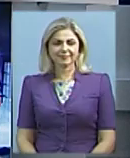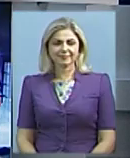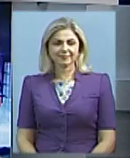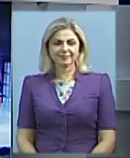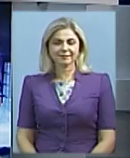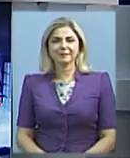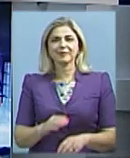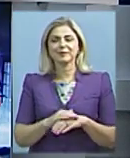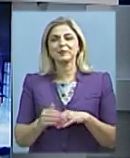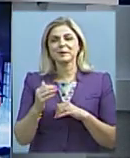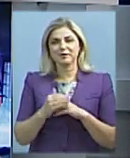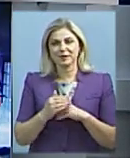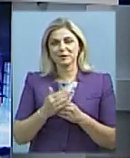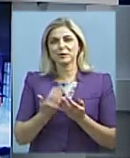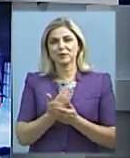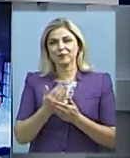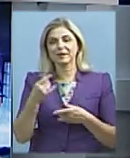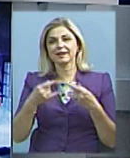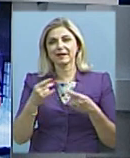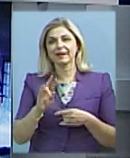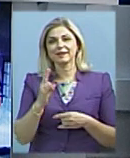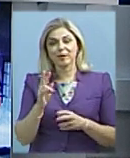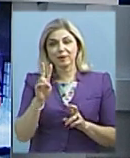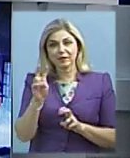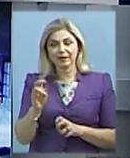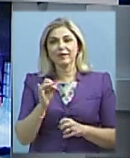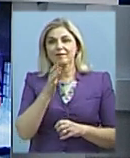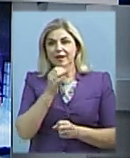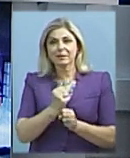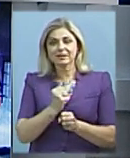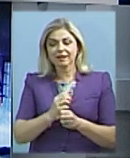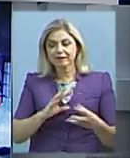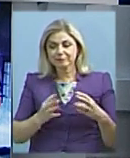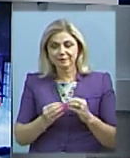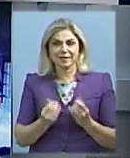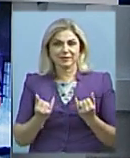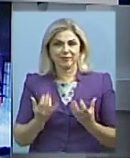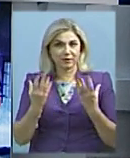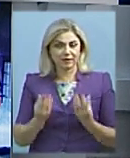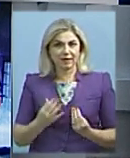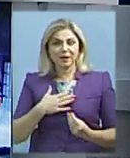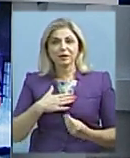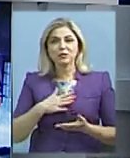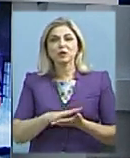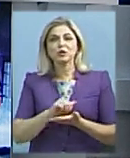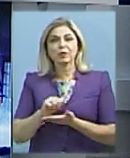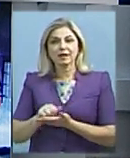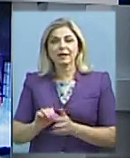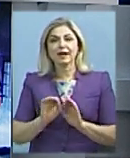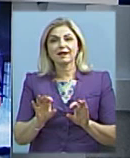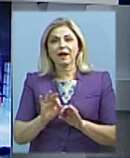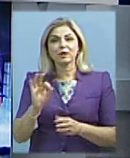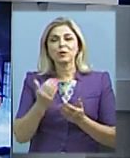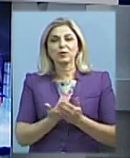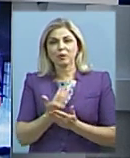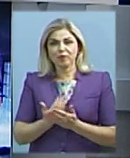Добрий вечір. Новини на телеканалі «Миколаїв». Час підбити інформаційний підсумок дня. Наші журналісти розкажуть про події, які